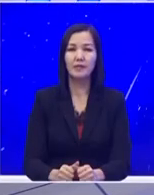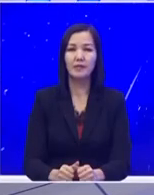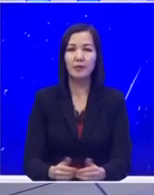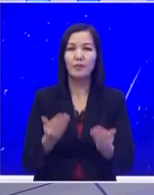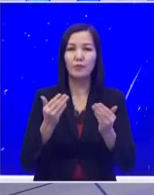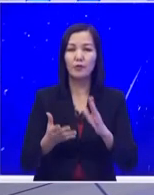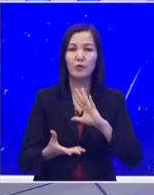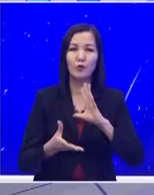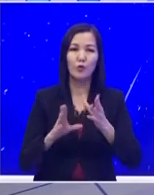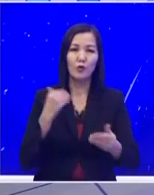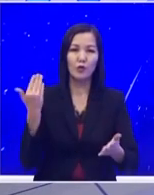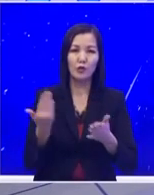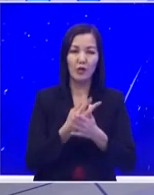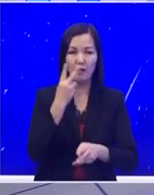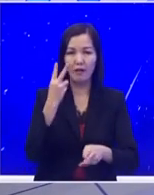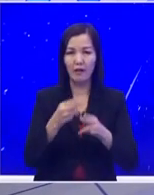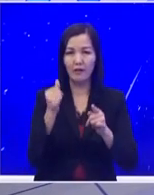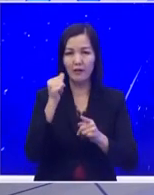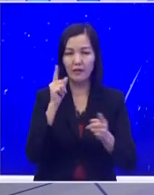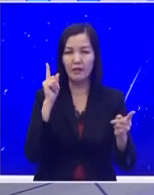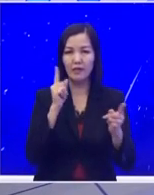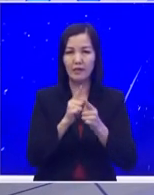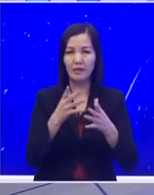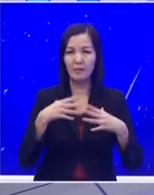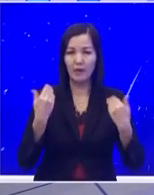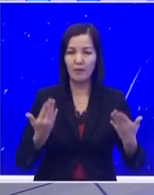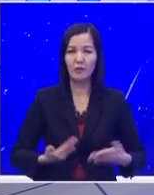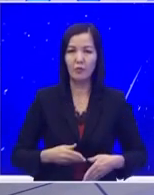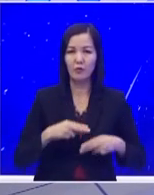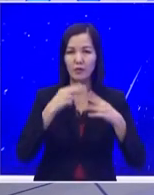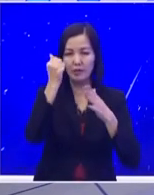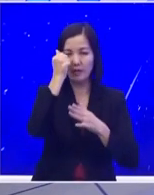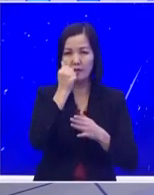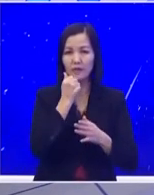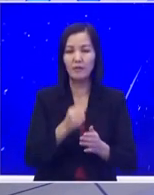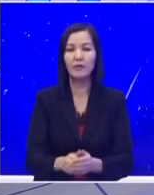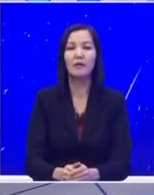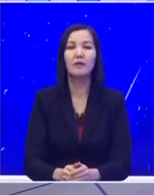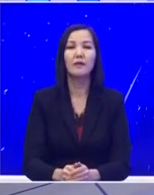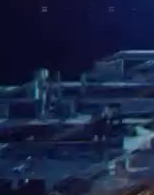Бүгінгі айтар ақпараттар легі осындай болды. Біз өздеріңізбен ертеңге дейін қоштасамыз. Аман сау болыңыздар.